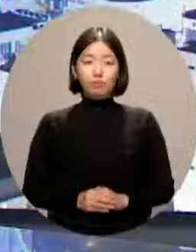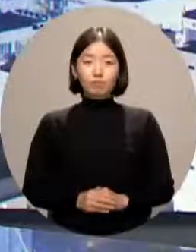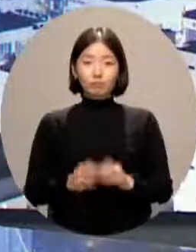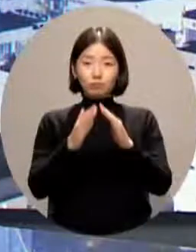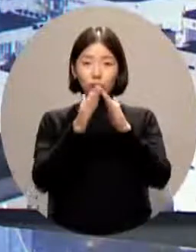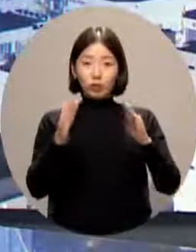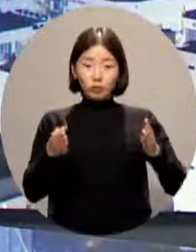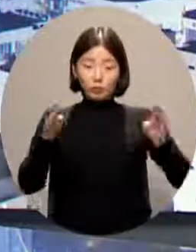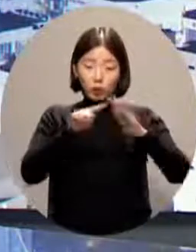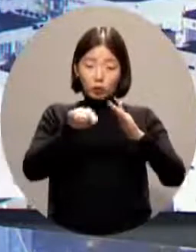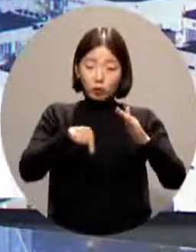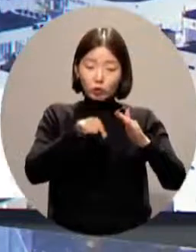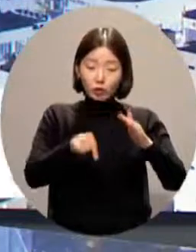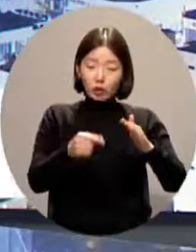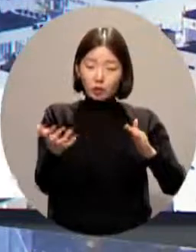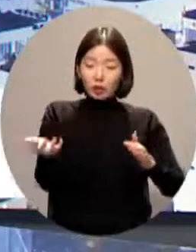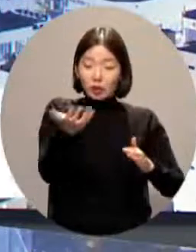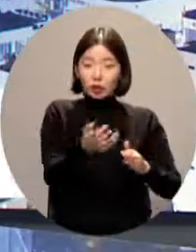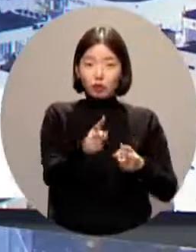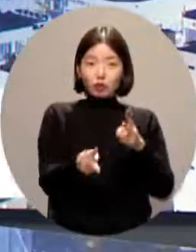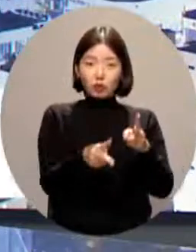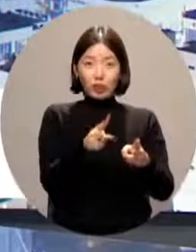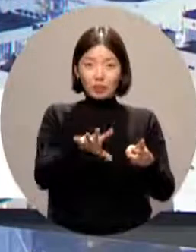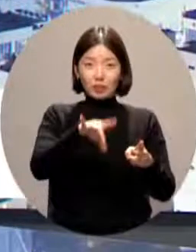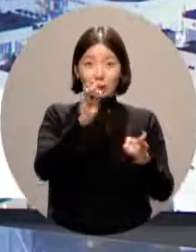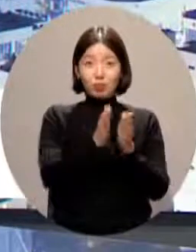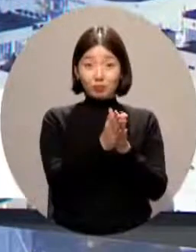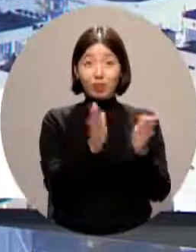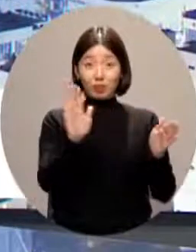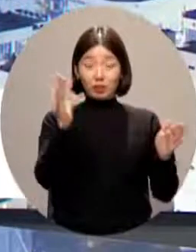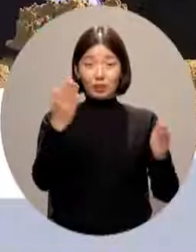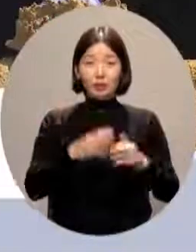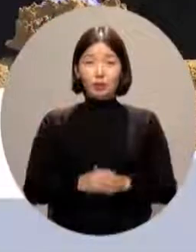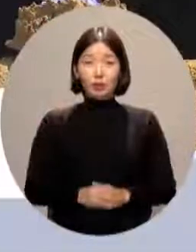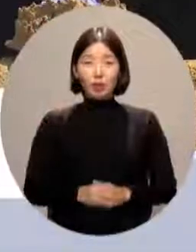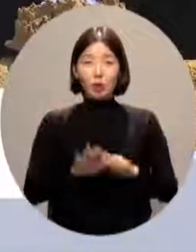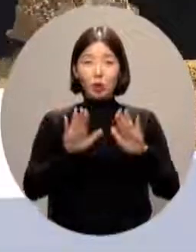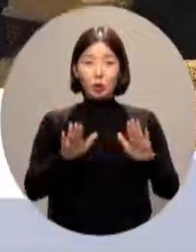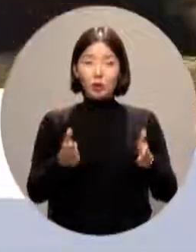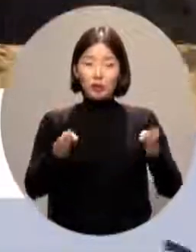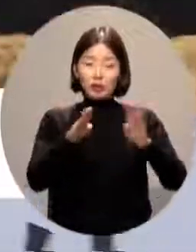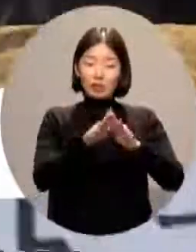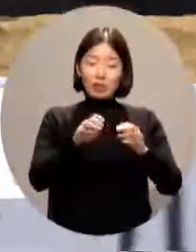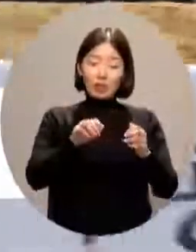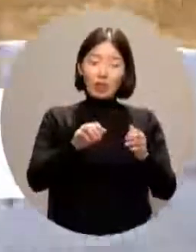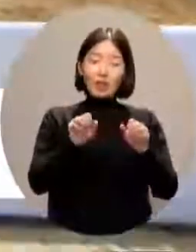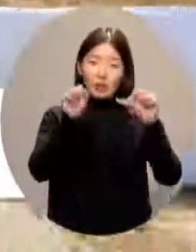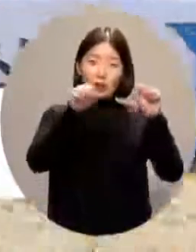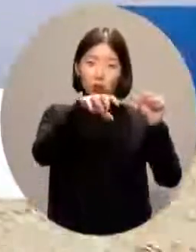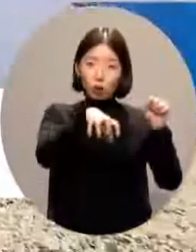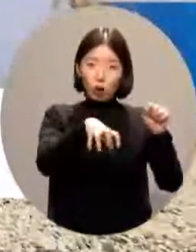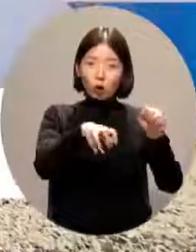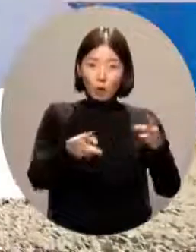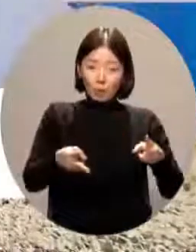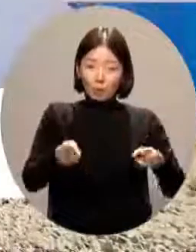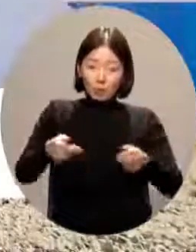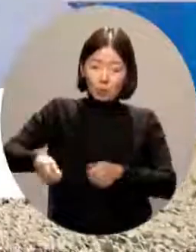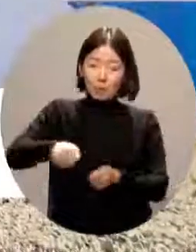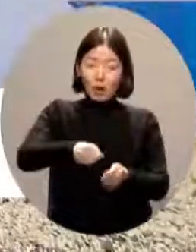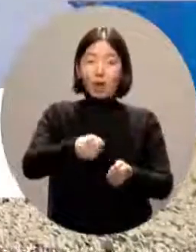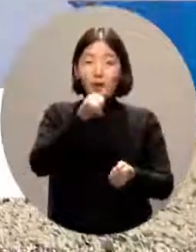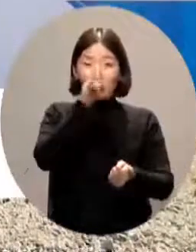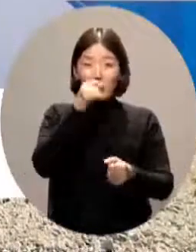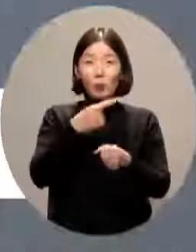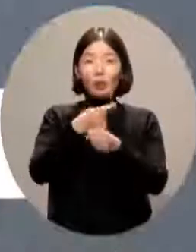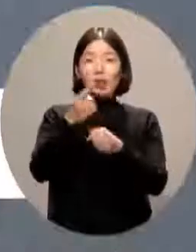전주 실내체육관 신축 이전 사업이 에 첫삽을 뒀습니다 전주시는 오늘 실내체육관 건립 기공식을 열고 내년 말